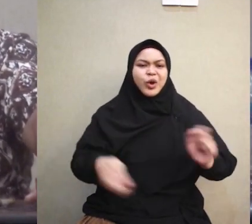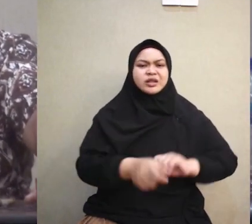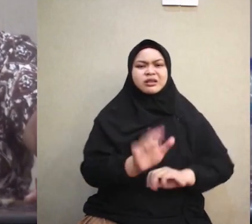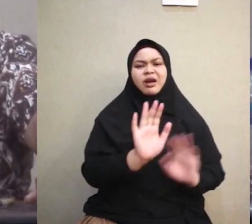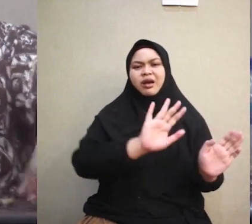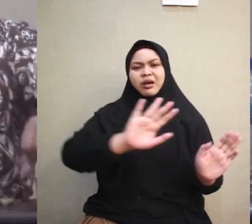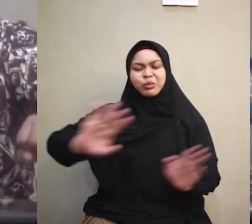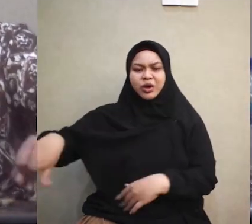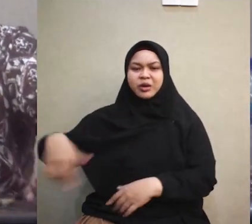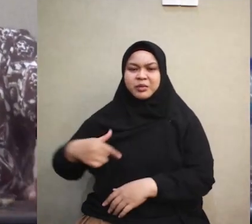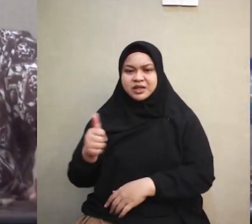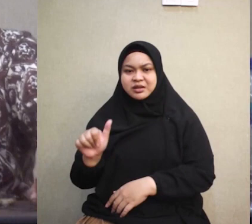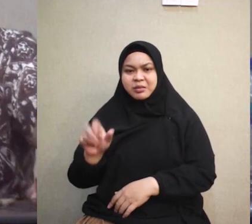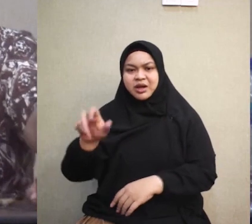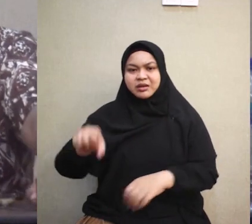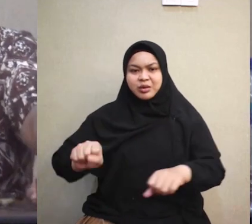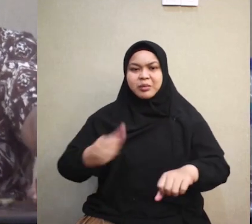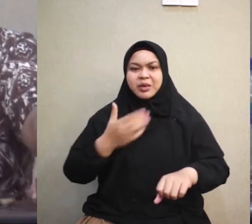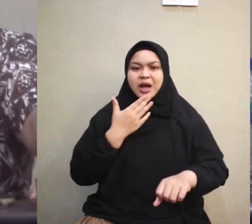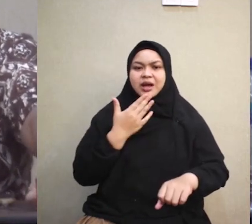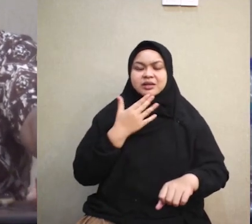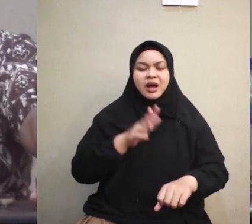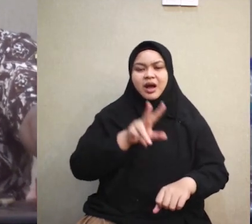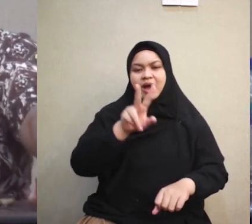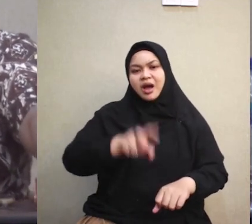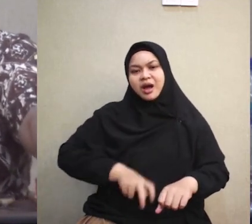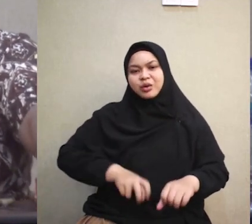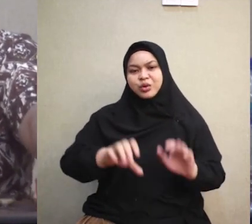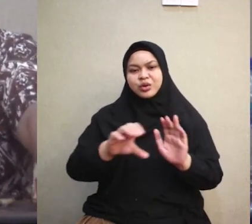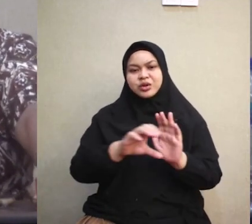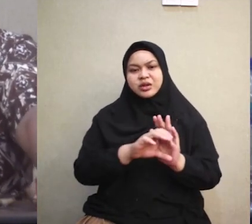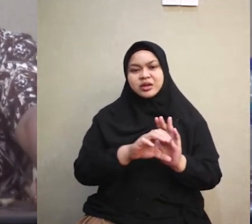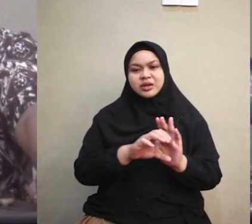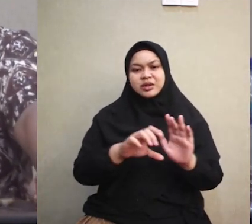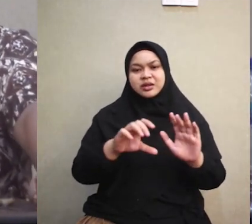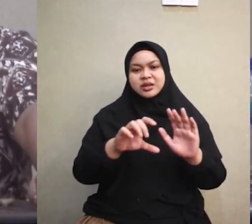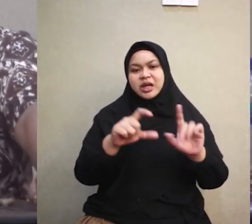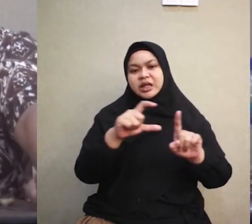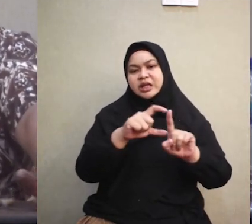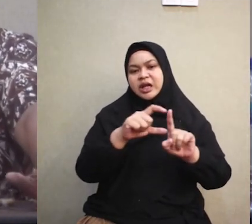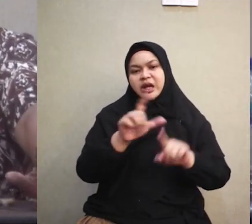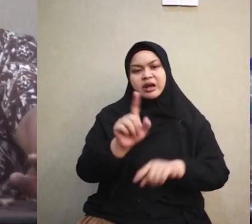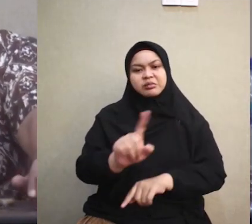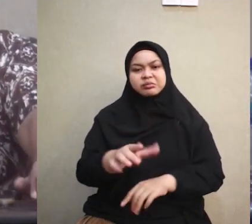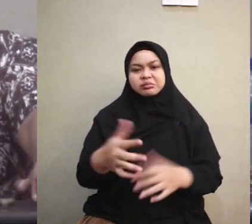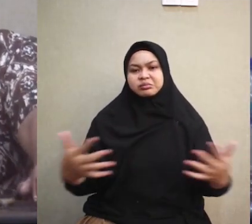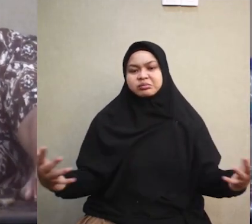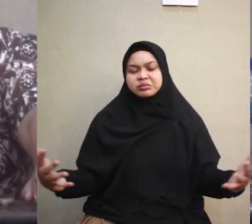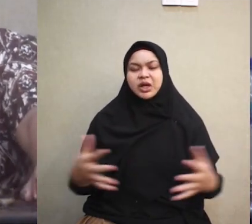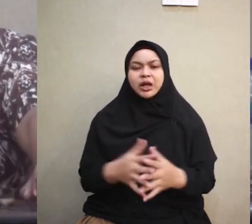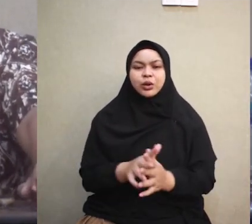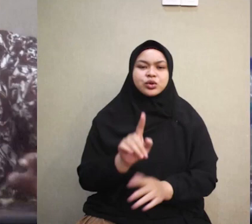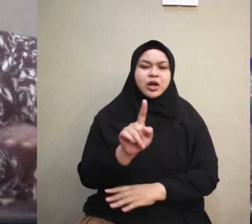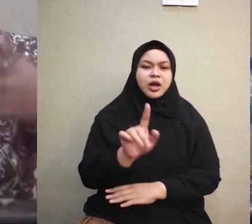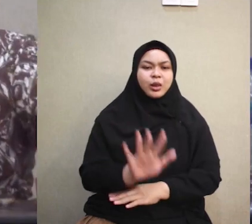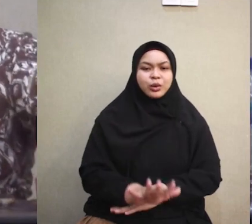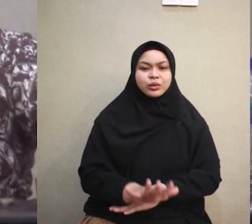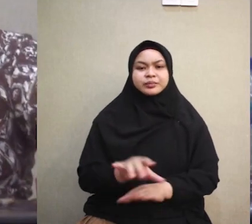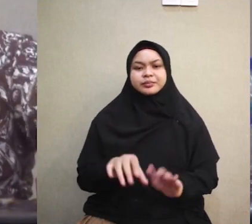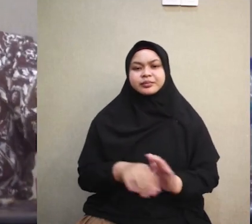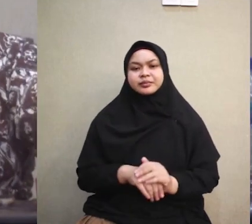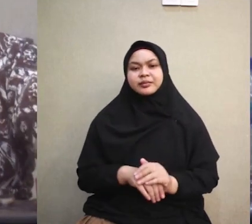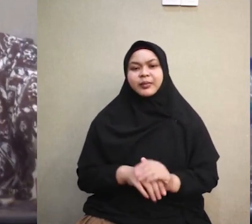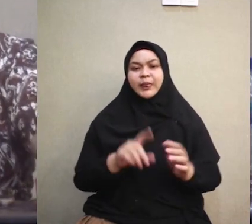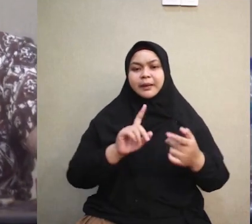mereka bisa pakai kendaraan biasa aja tidak harus SIM D gitu Nah itu satu teman-teman yang